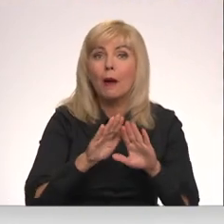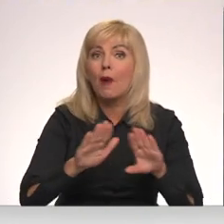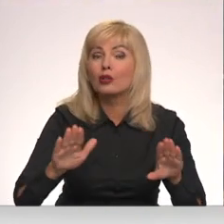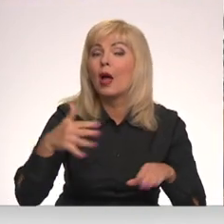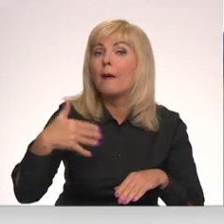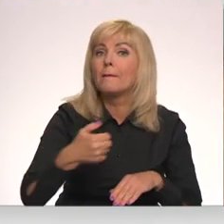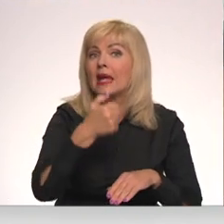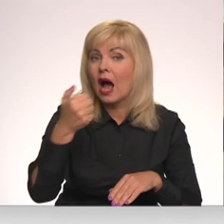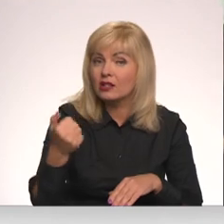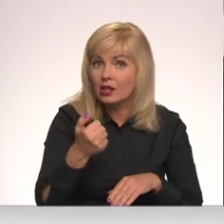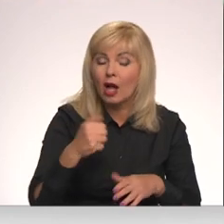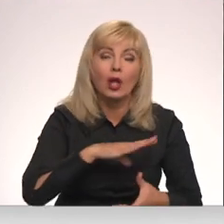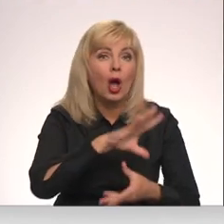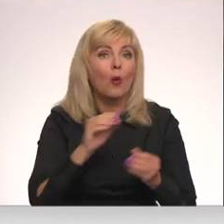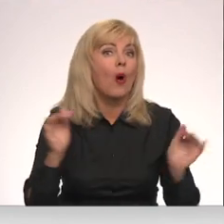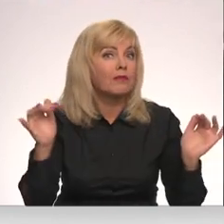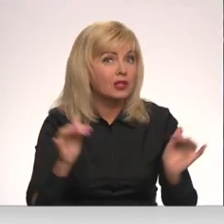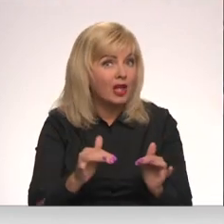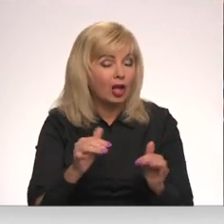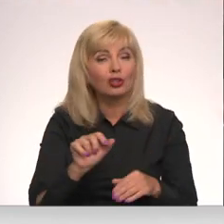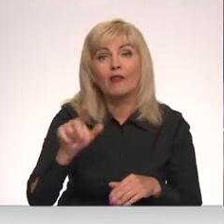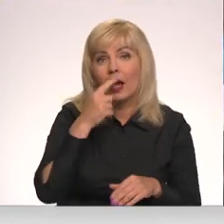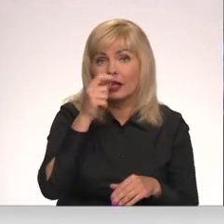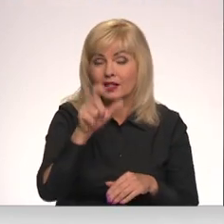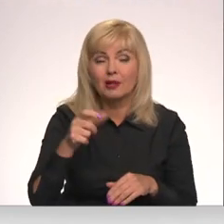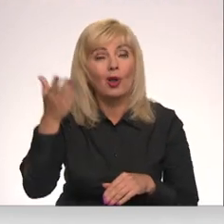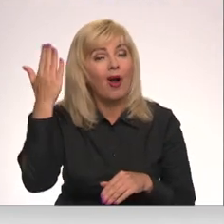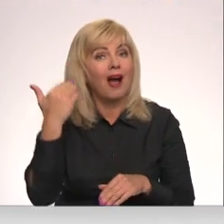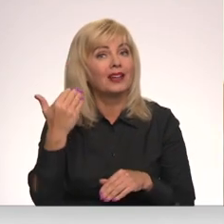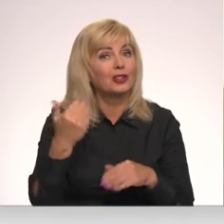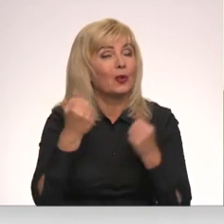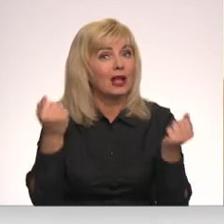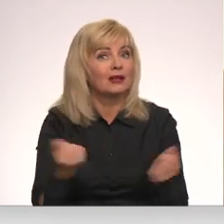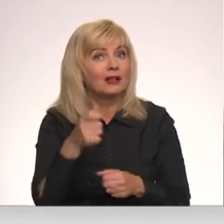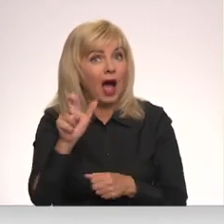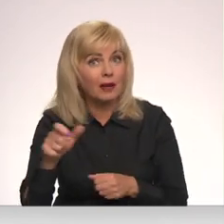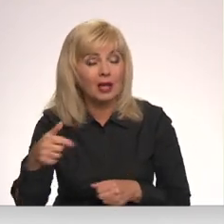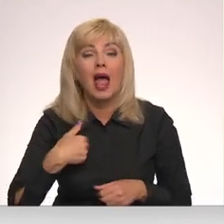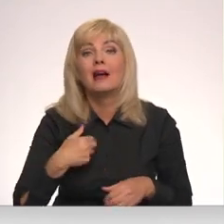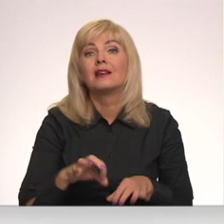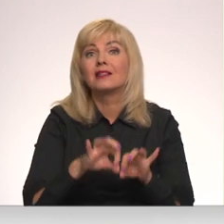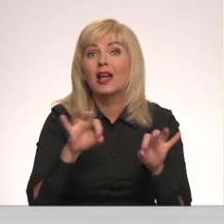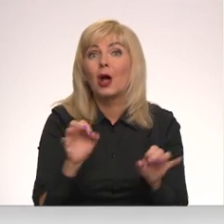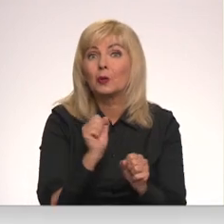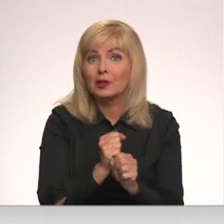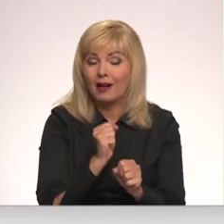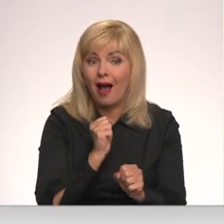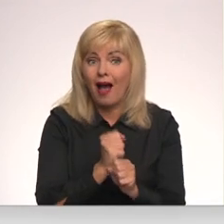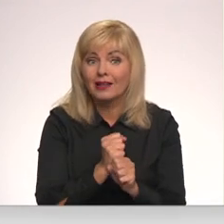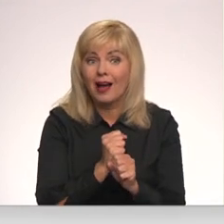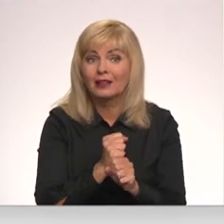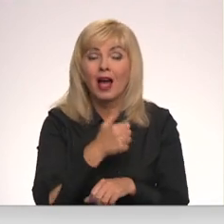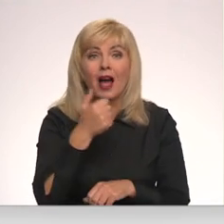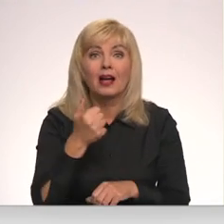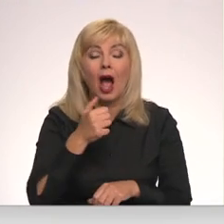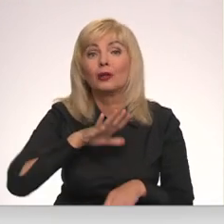50. Gadskārtu, kopā bija sanākuši vairāki simti kādreizējo darbinieku. Es sāku strādāt gadu